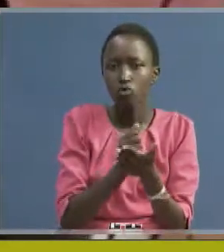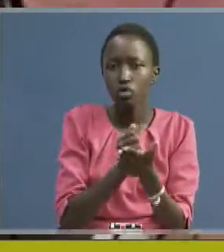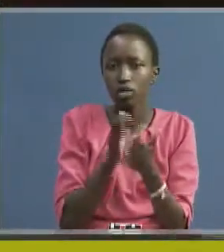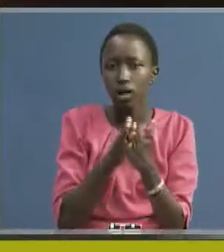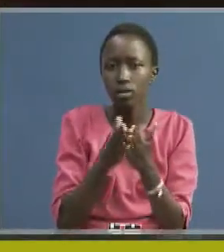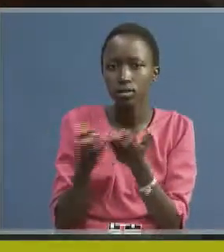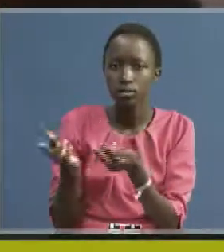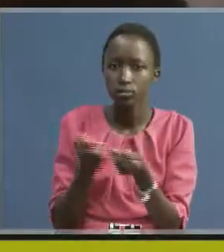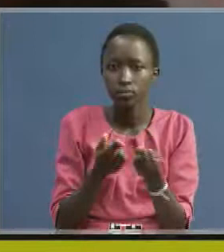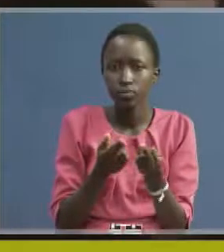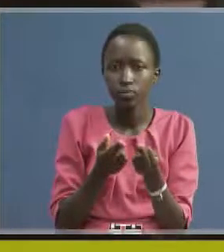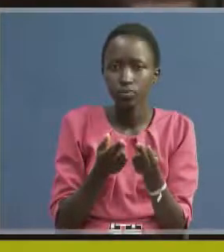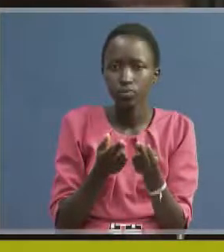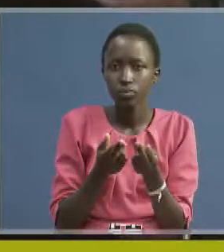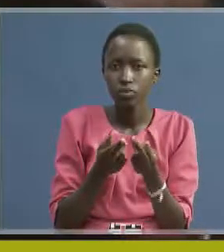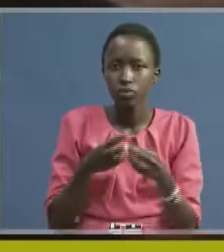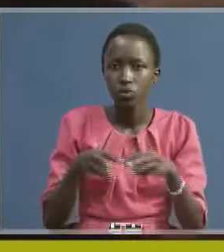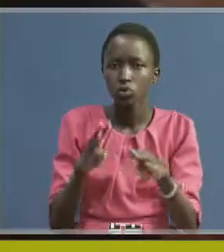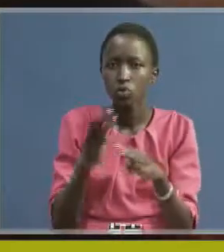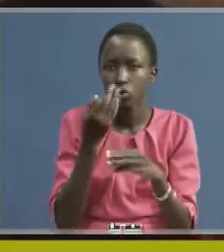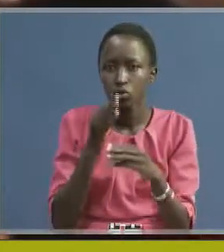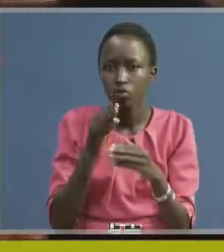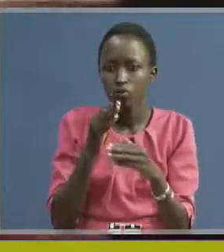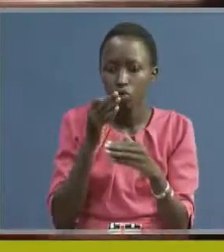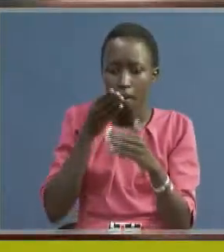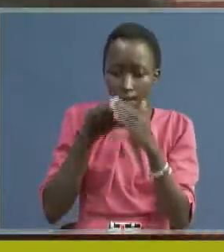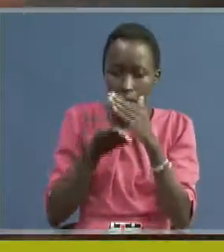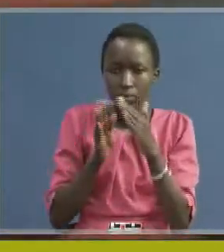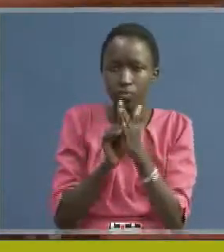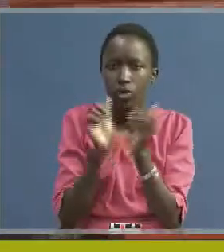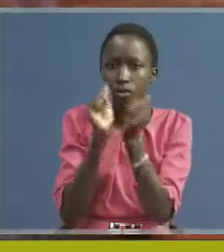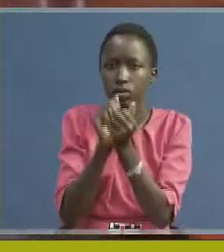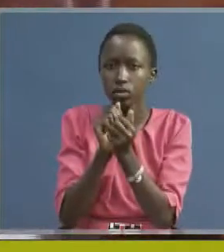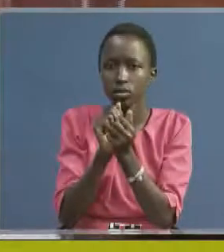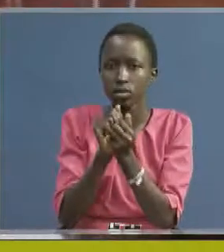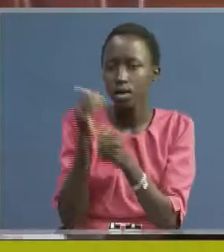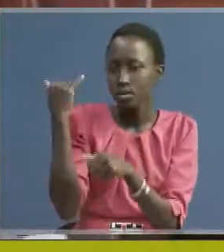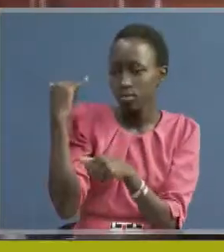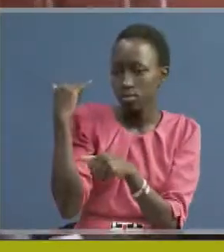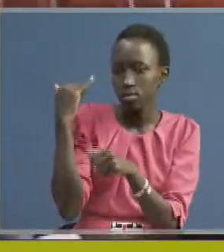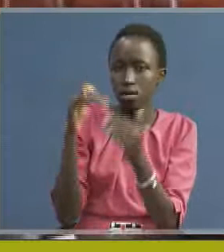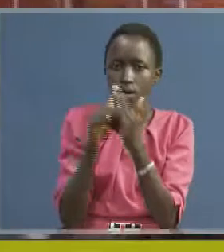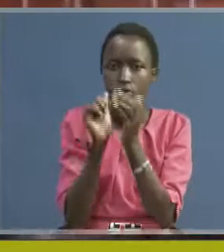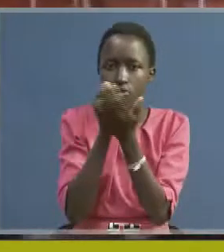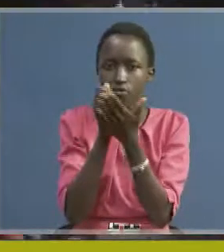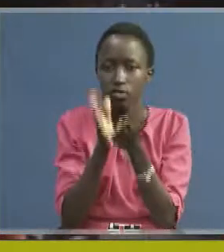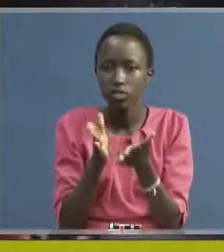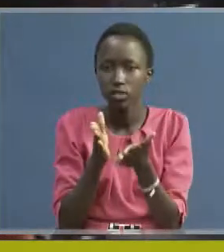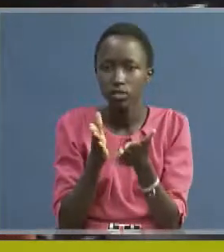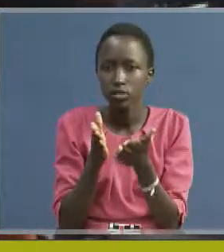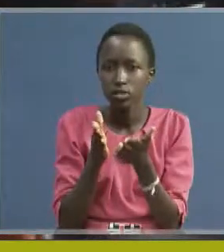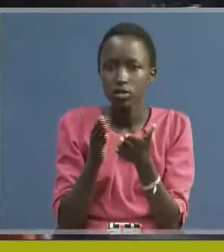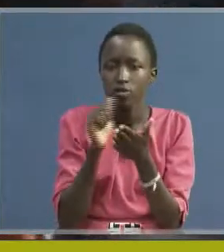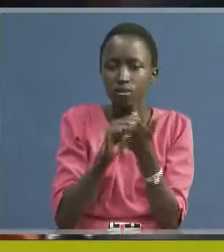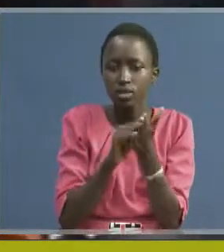na kupokea fedha kwa njia za ulagai. Kidero alikamatwa hapo jana na maafisa wa tume ya